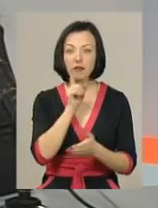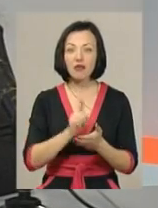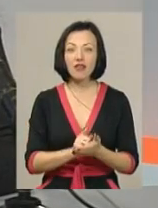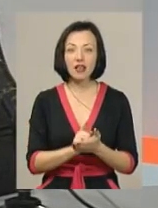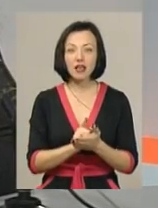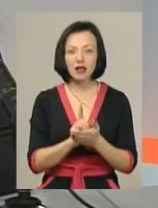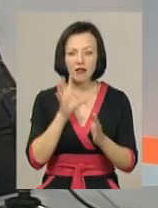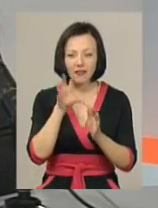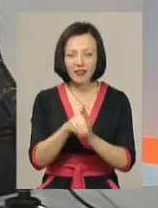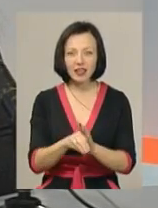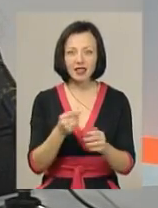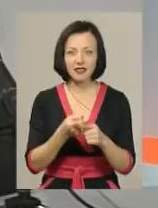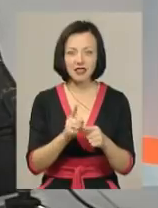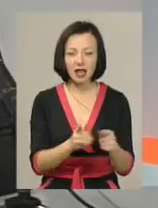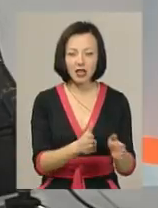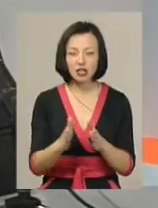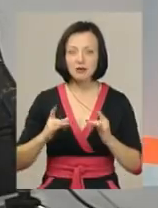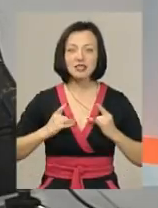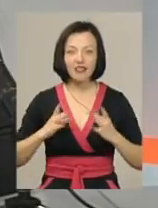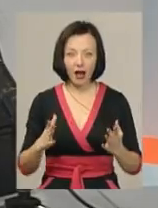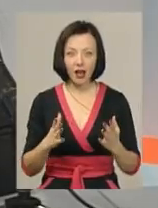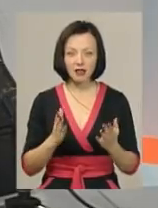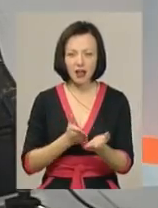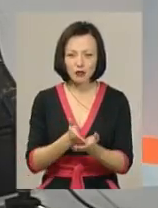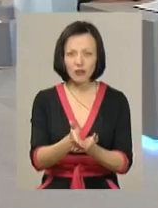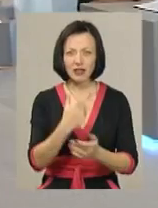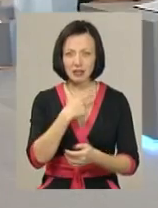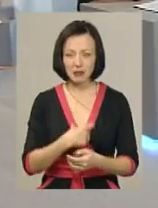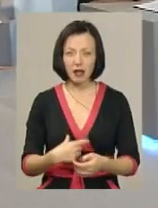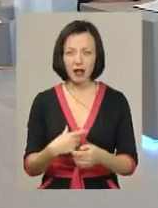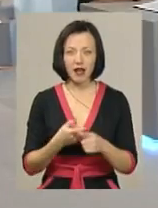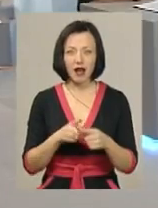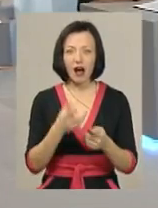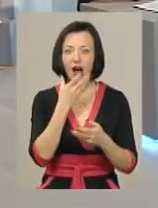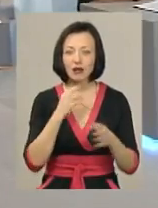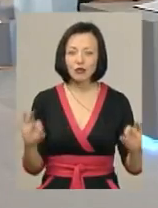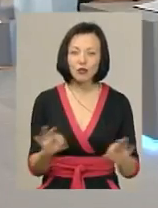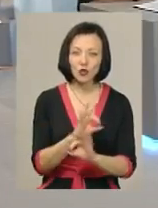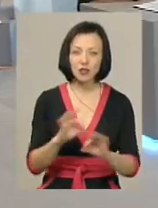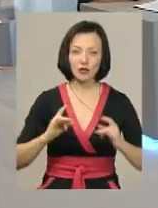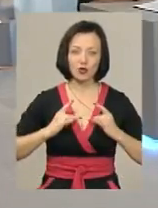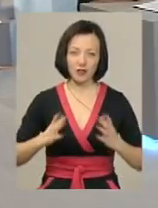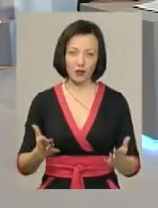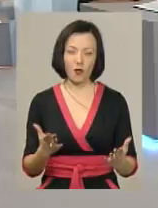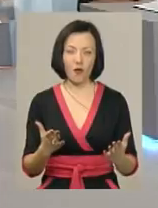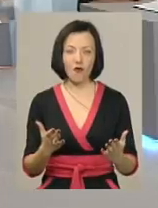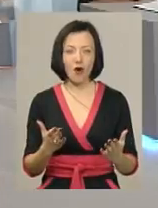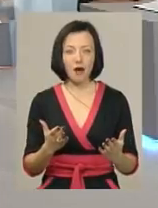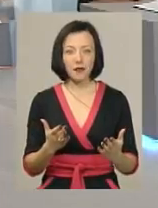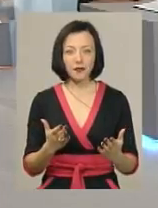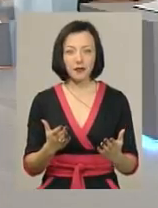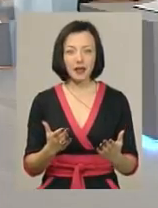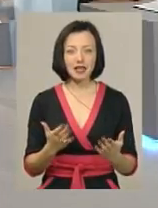Ввійти в цей режим свята тобто налаштувати себе на нього включити якусь гарну мо музику святкову